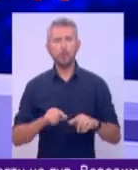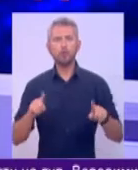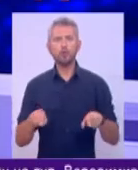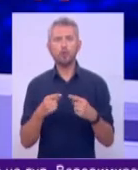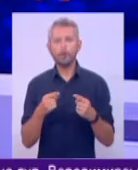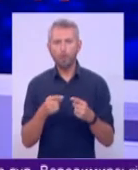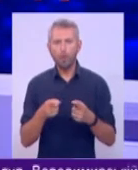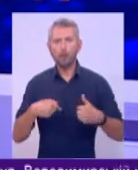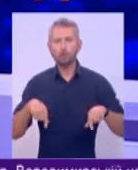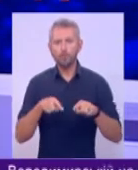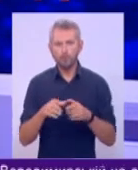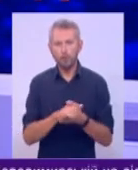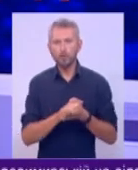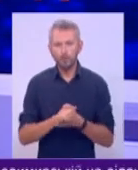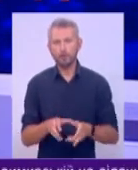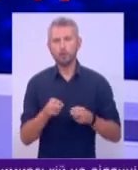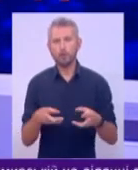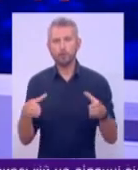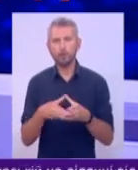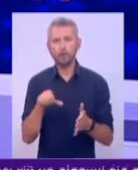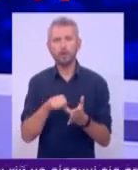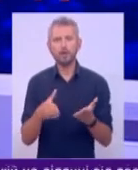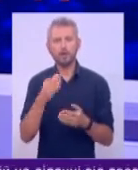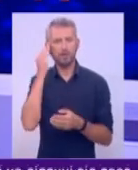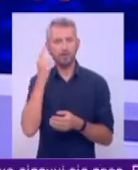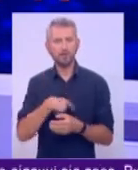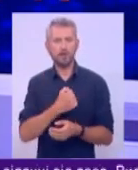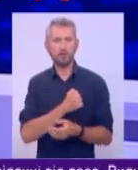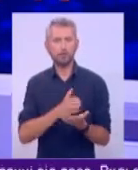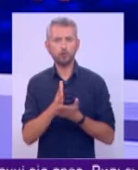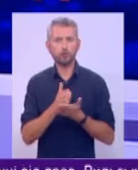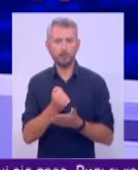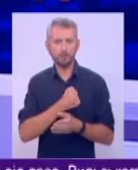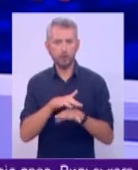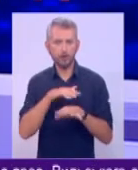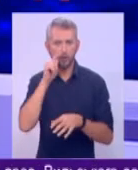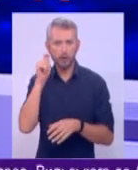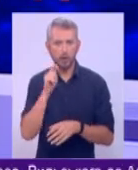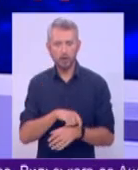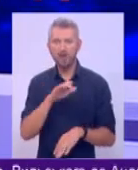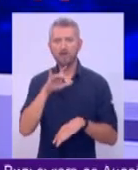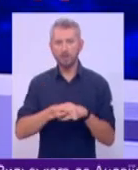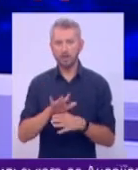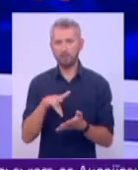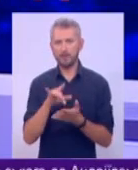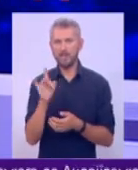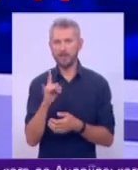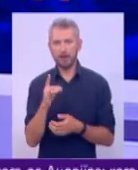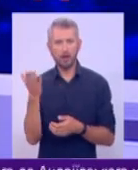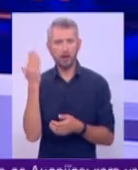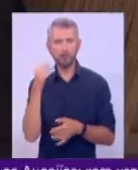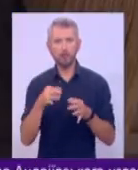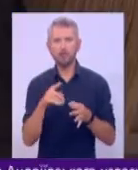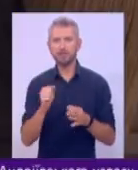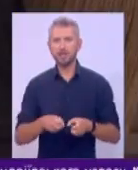Організоване злочинне угруповання, учасники якого видавали себе за військовослужбовців Збройних сил України, викрили у Рівному. Раніше судимі